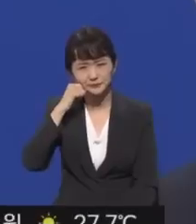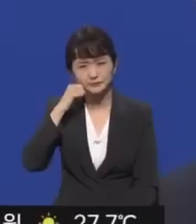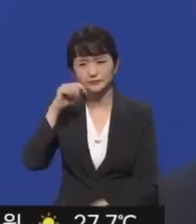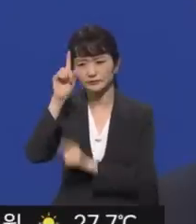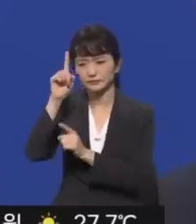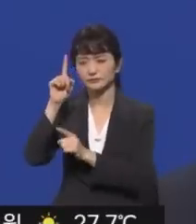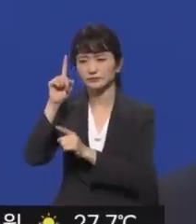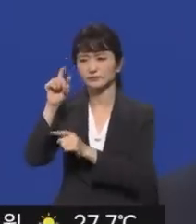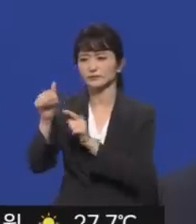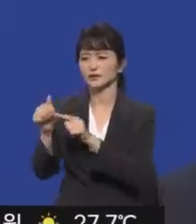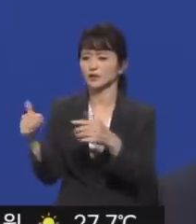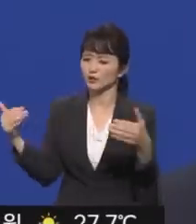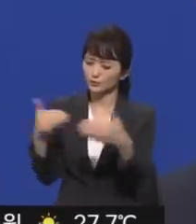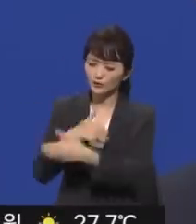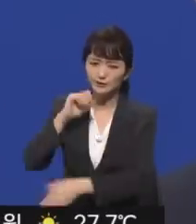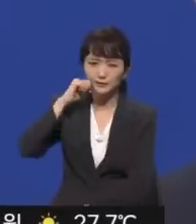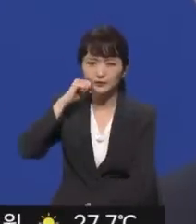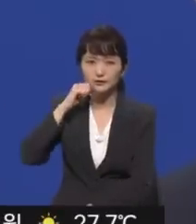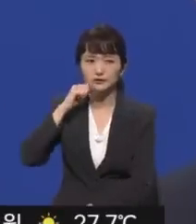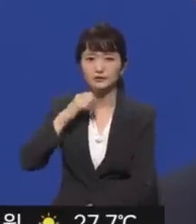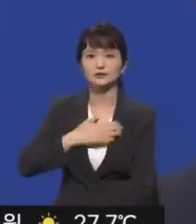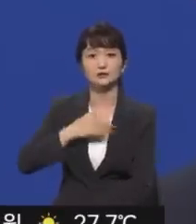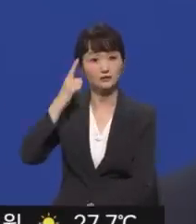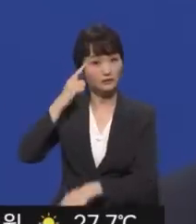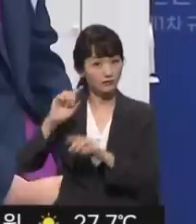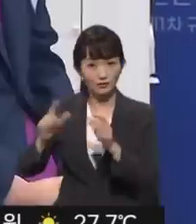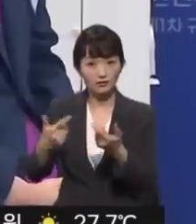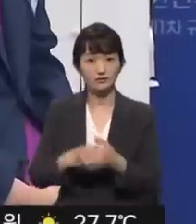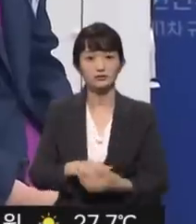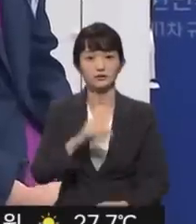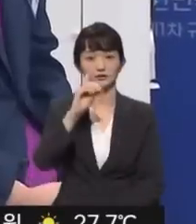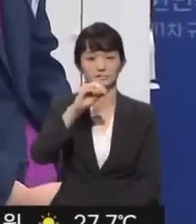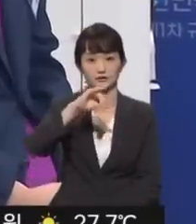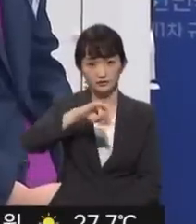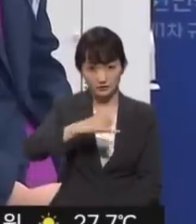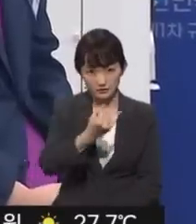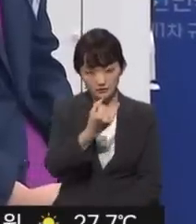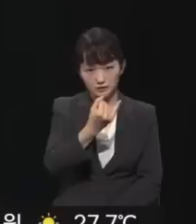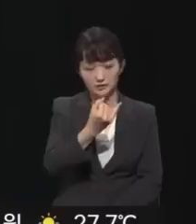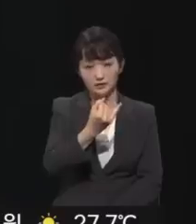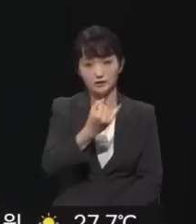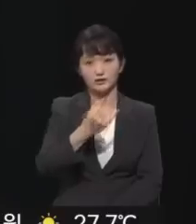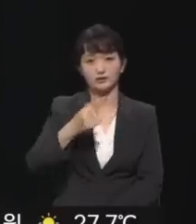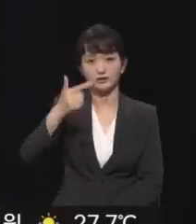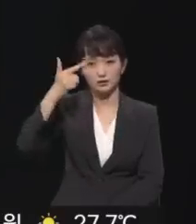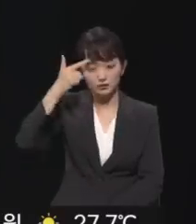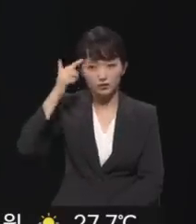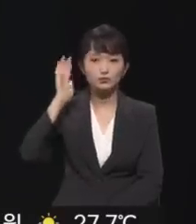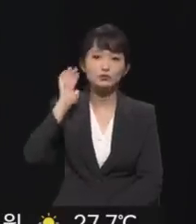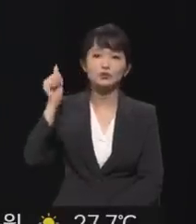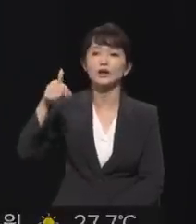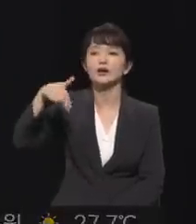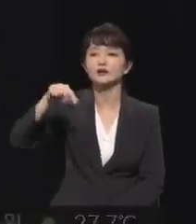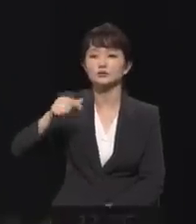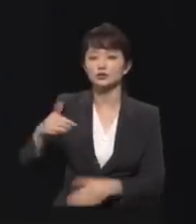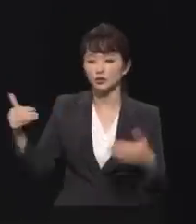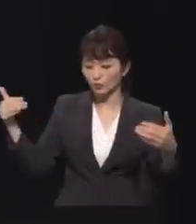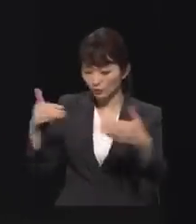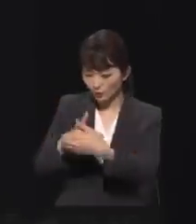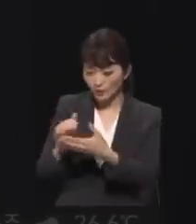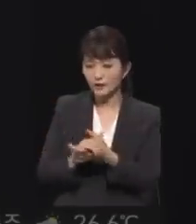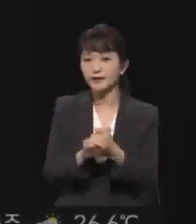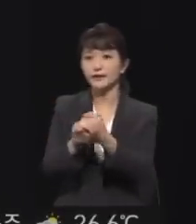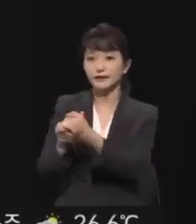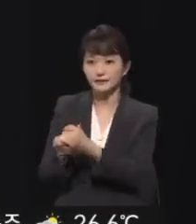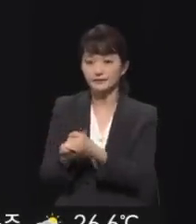힘들다 이런 얘기 하잖아요 네 저는 아니라고 생각합니다 dj 가 전두환 노태우 시를 품어 뜻이 화해하고 영사 했듯이 존경한다 고